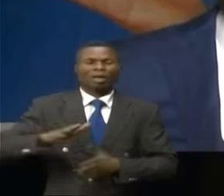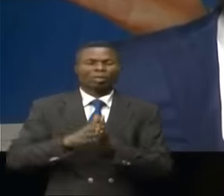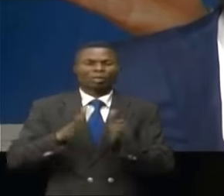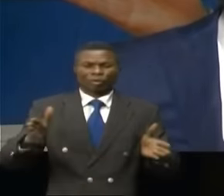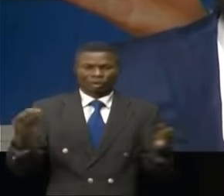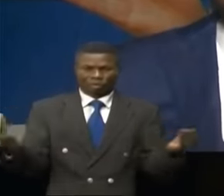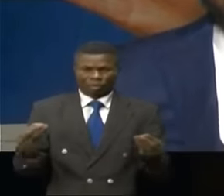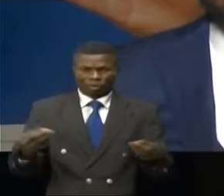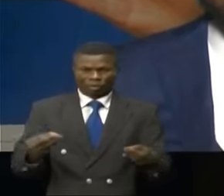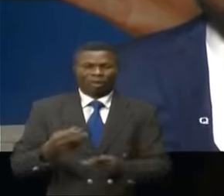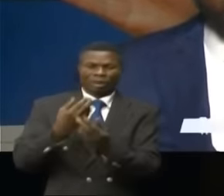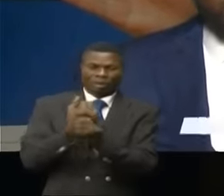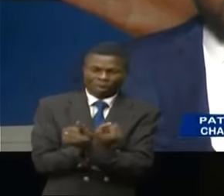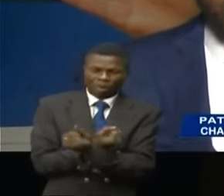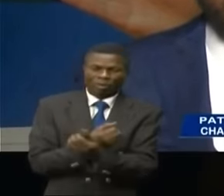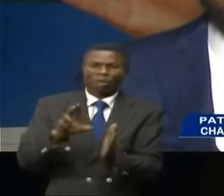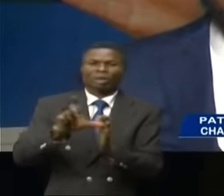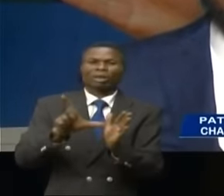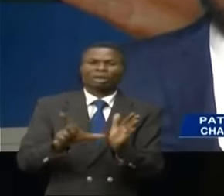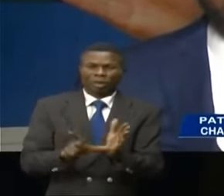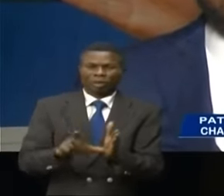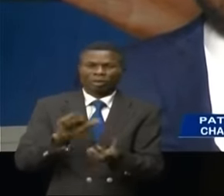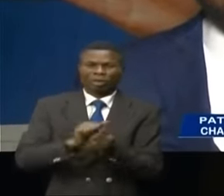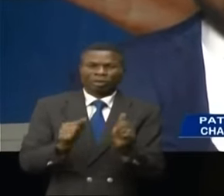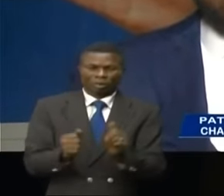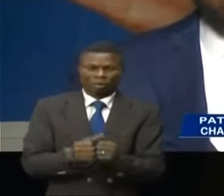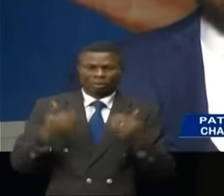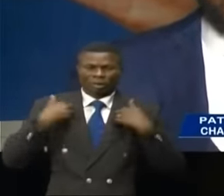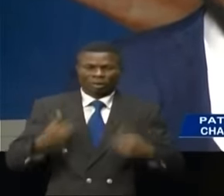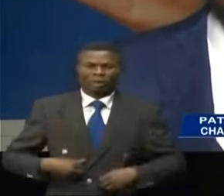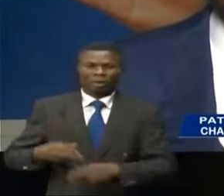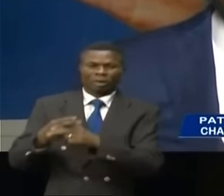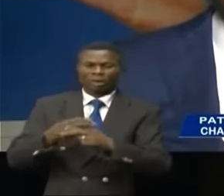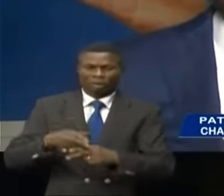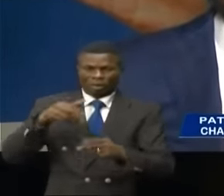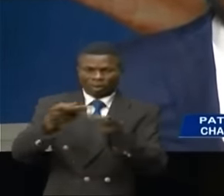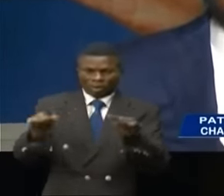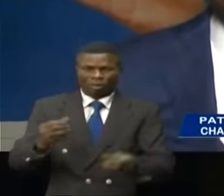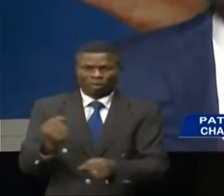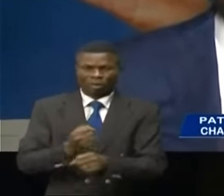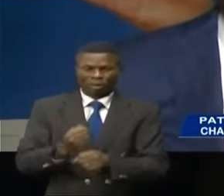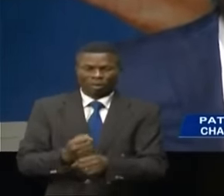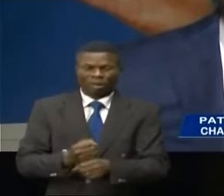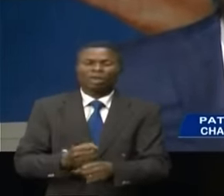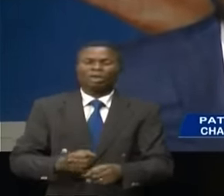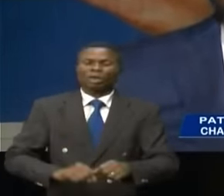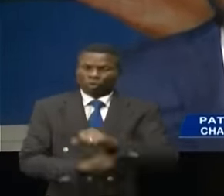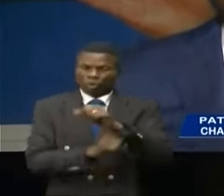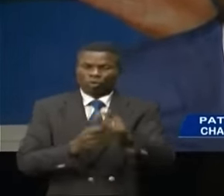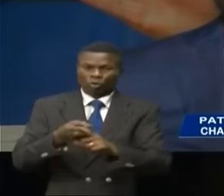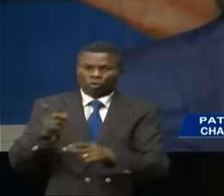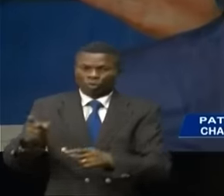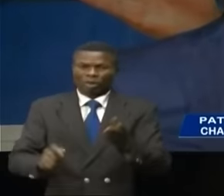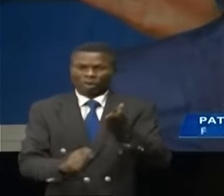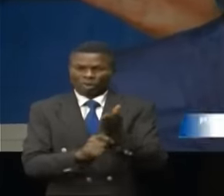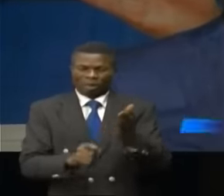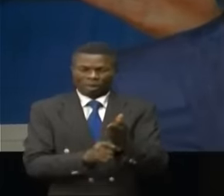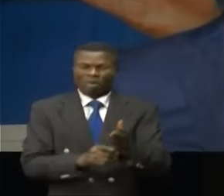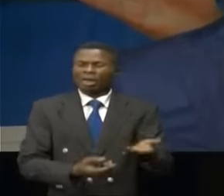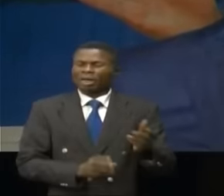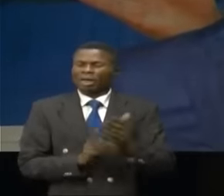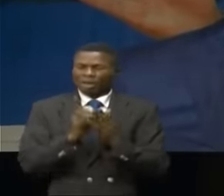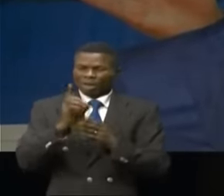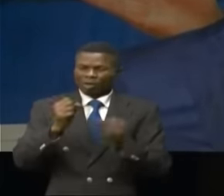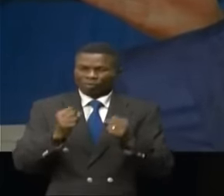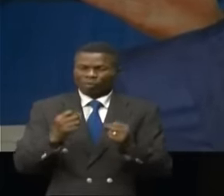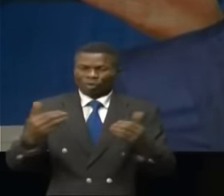en faisant respecter les normes en matière de santé, sécurité au travail. Et grâce à lui aujourd'hui, avec la technologie des pointes que